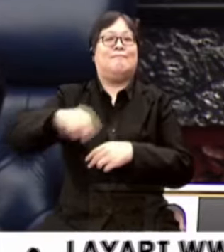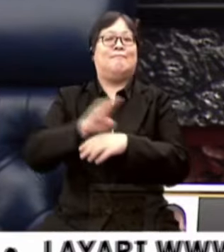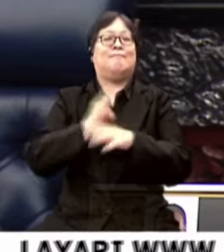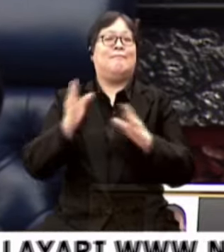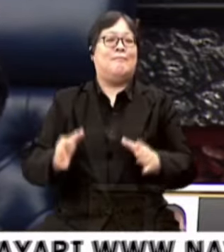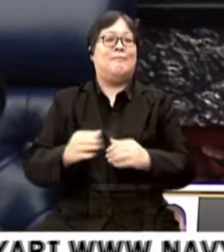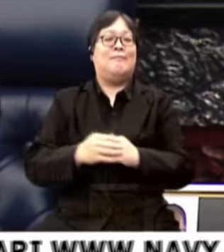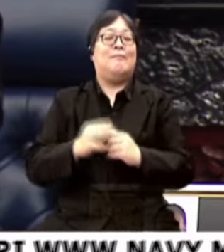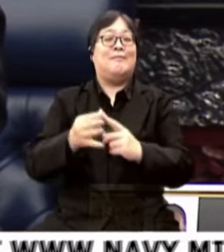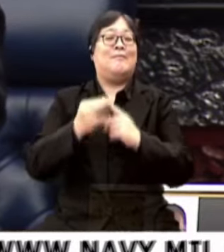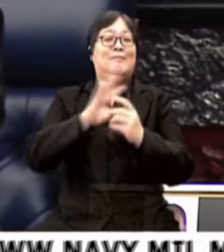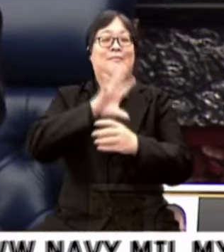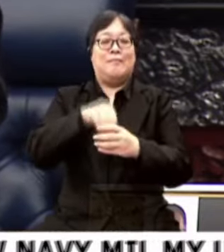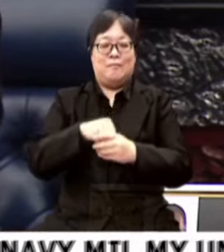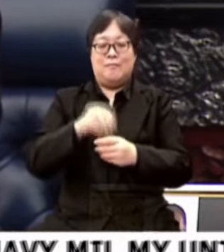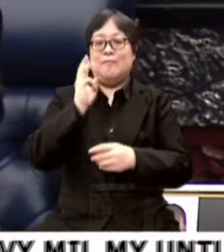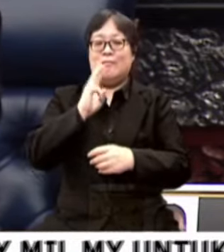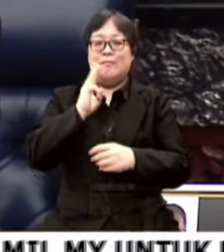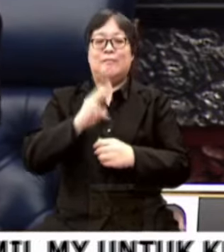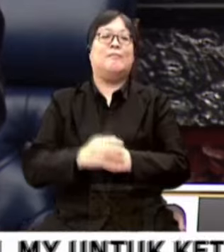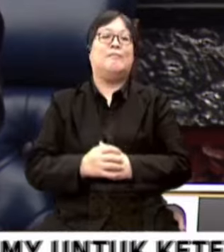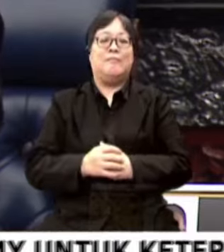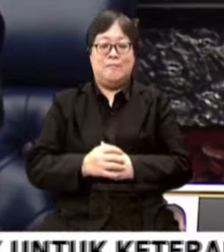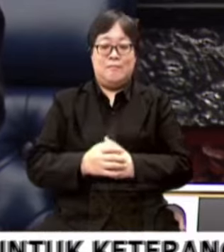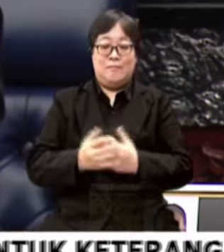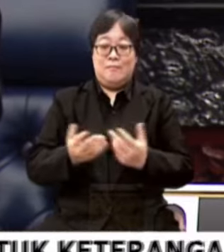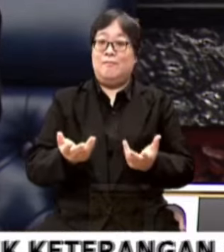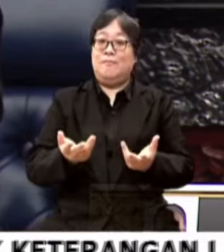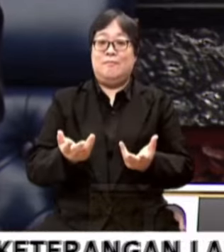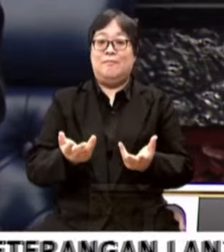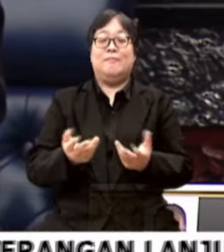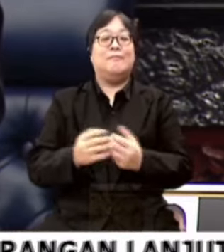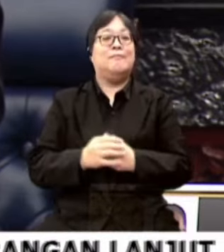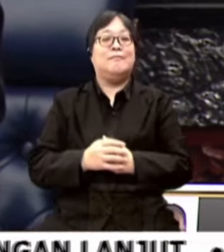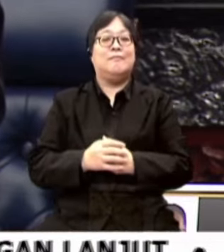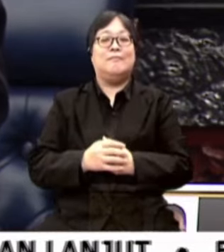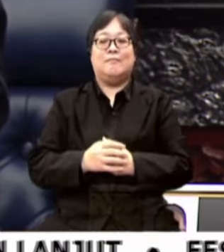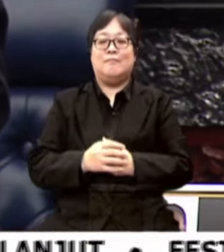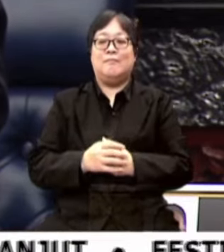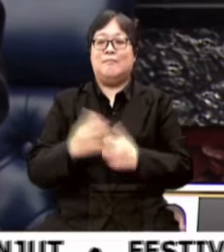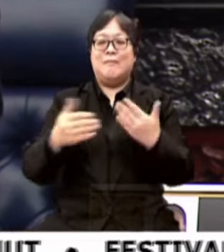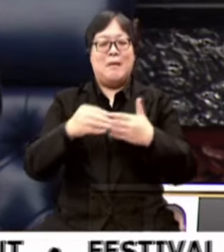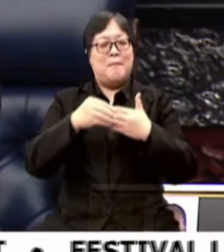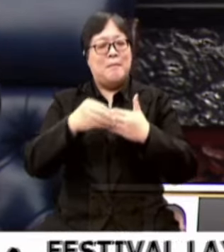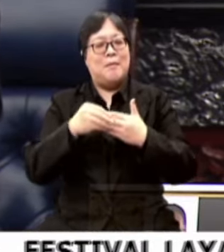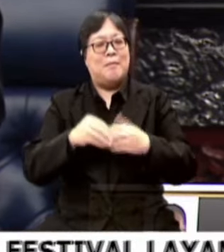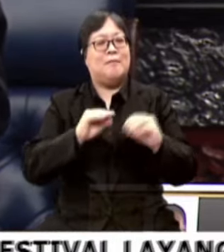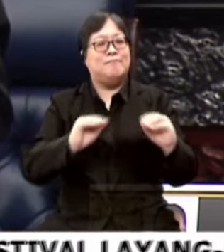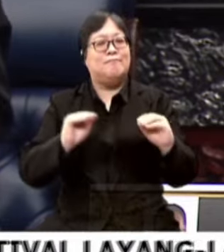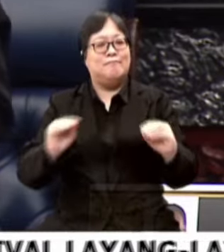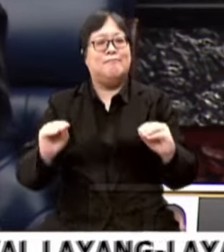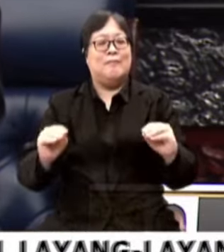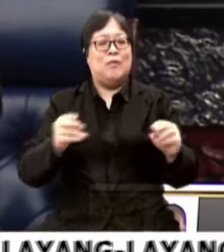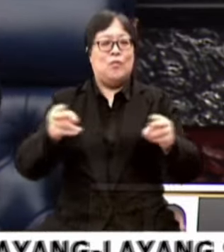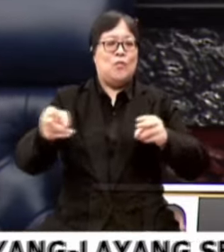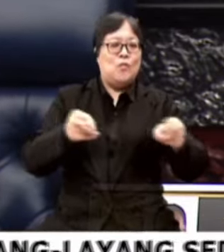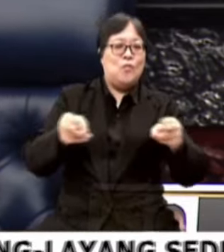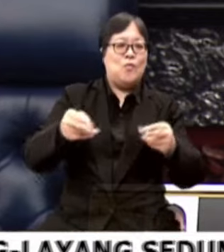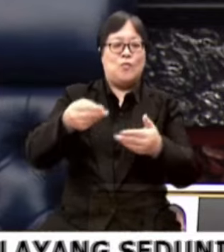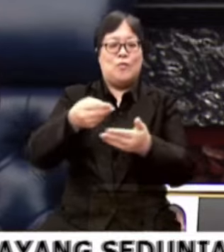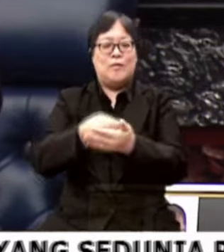terutama termasuklah juga Usahawan wanita antara lainnya untuk ke bimbingan Ustad bir